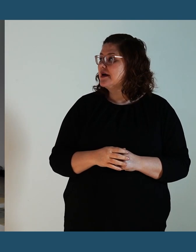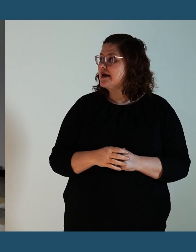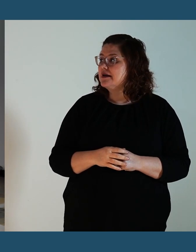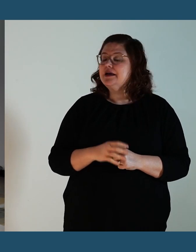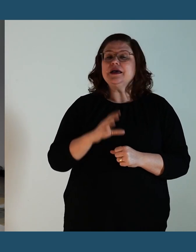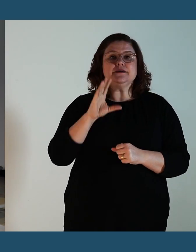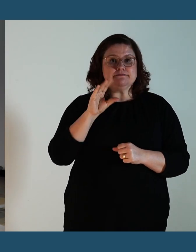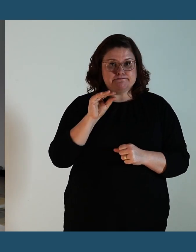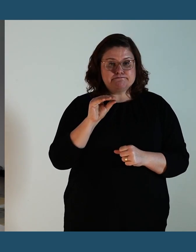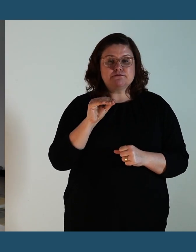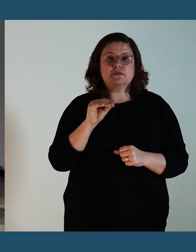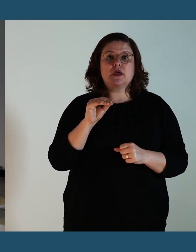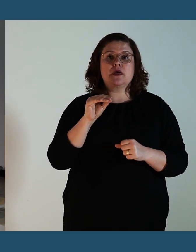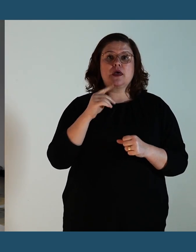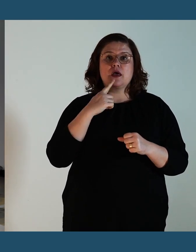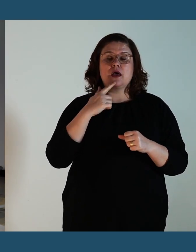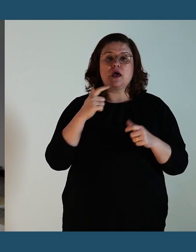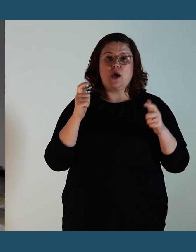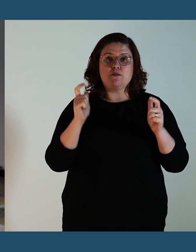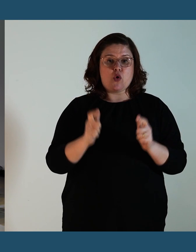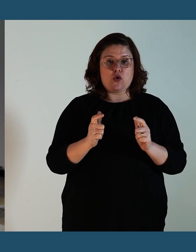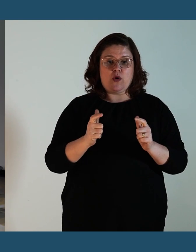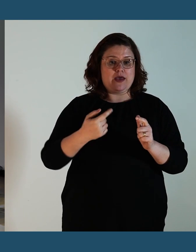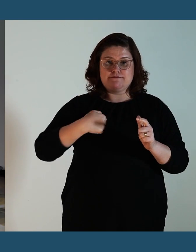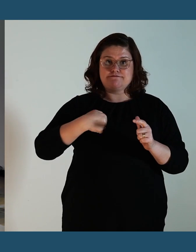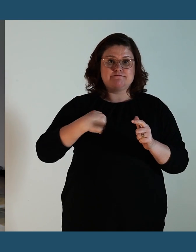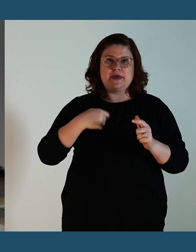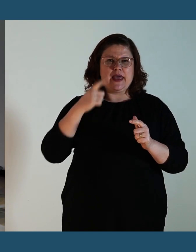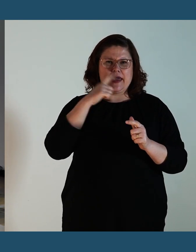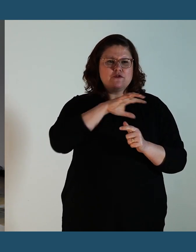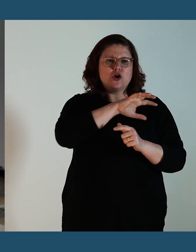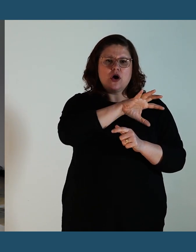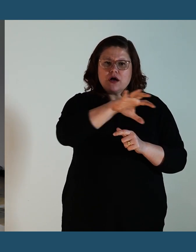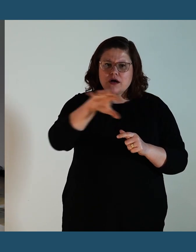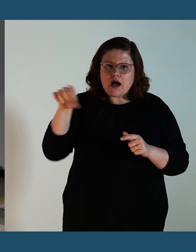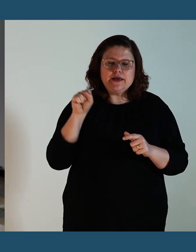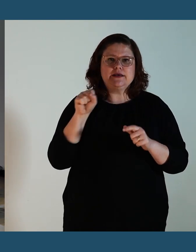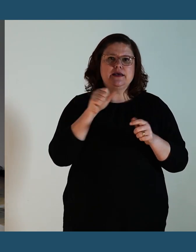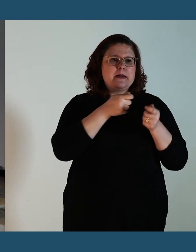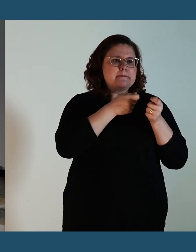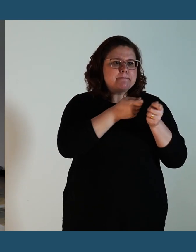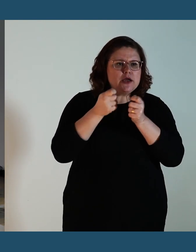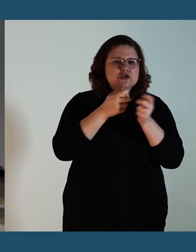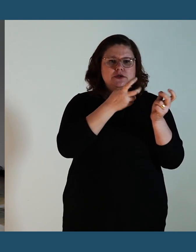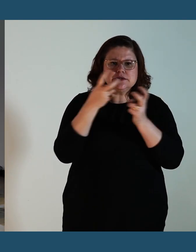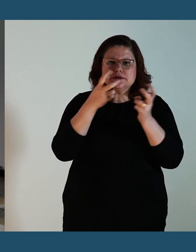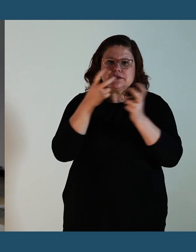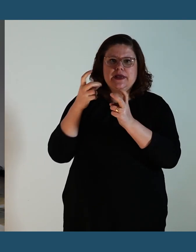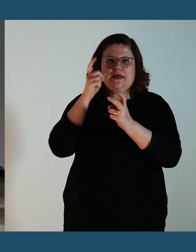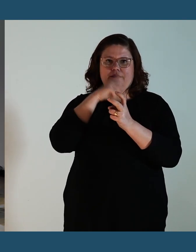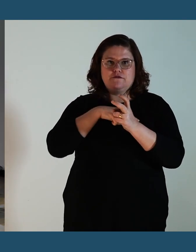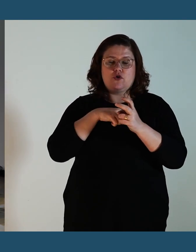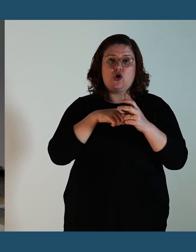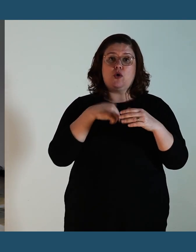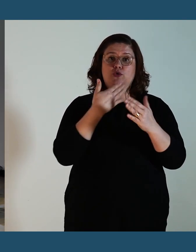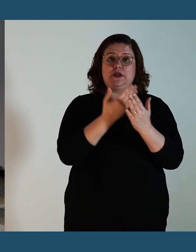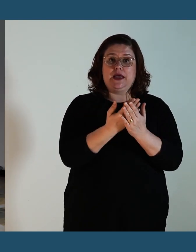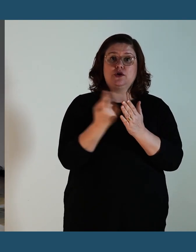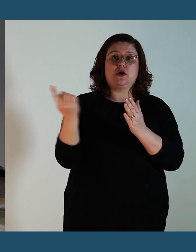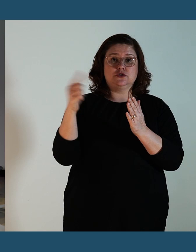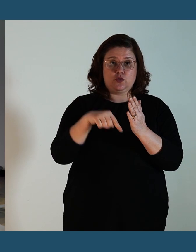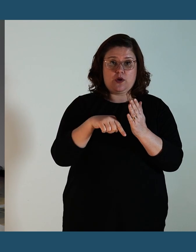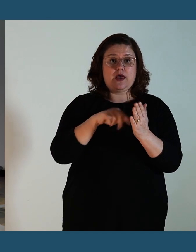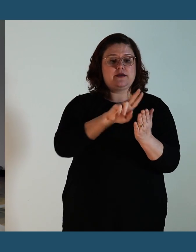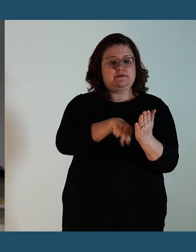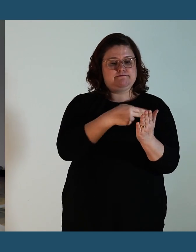siis periaatteessa puolueella ei sinänsä ole niin kuin mahdollisuutta joka ikistä mainosta käydä läpi, mutta meillä jokainen ehdokas allekirjoittaa